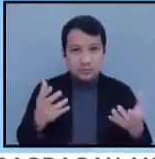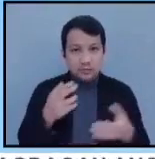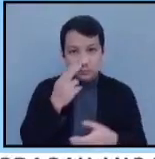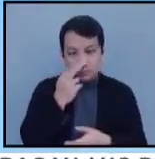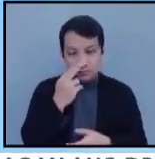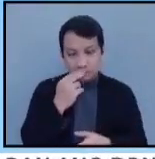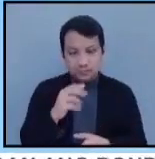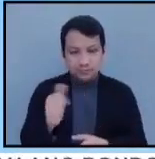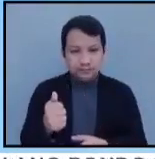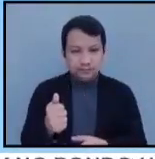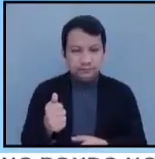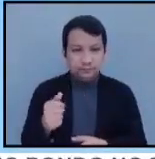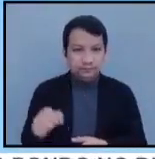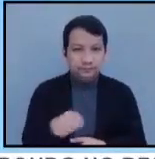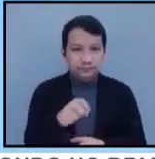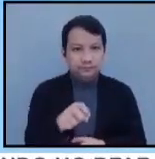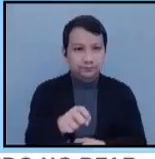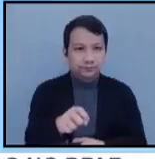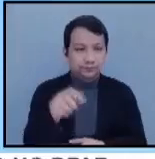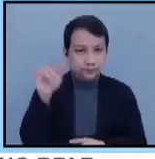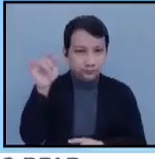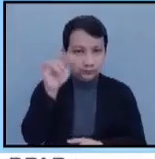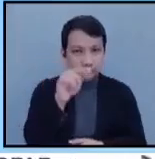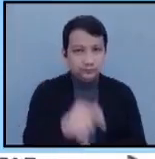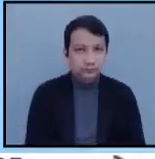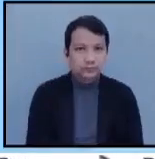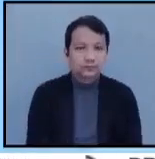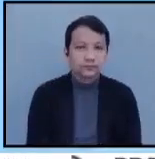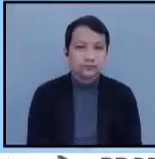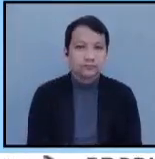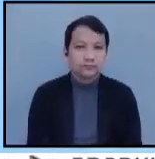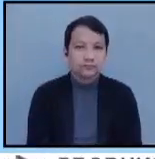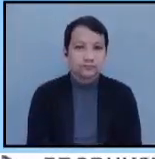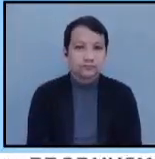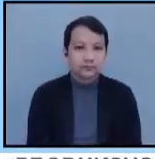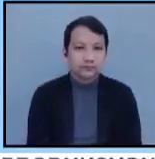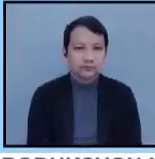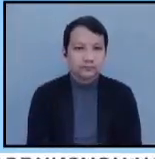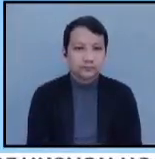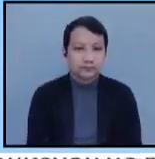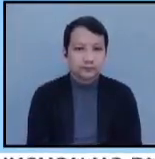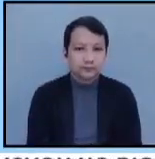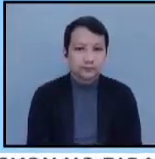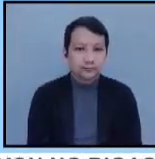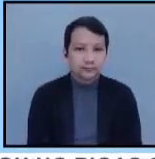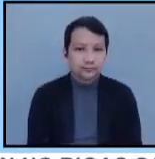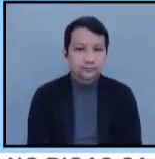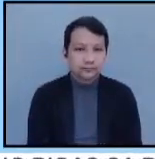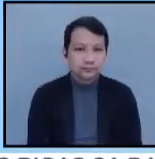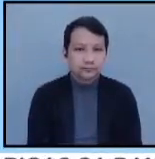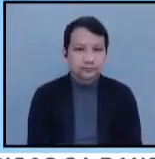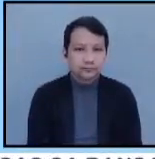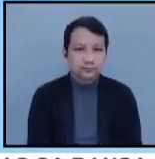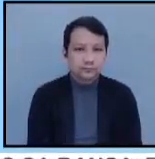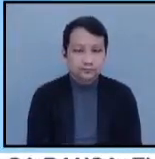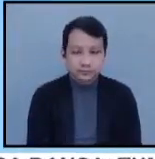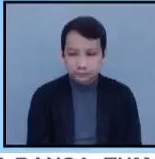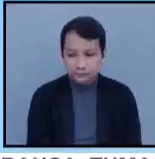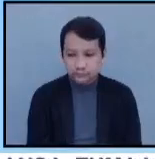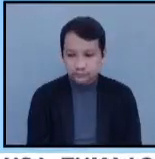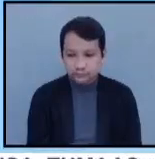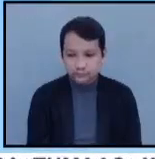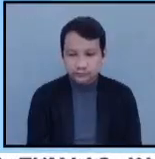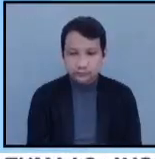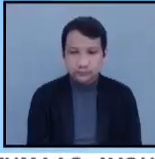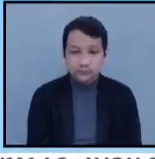biyahe ng mga eroplano sa Bicol International Airport. May babala naman ang kaap sa mga masasangkot sa bomb threat.